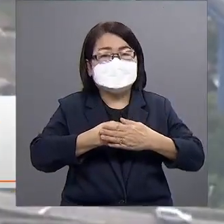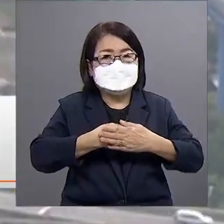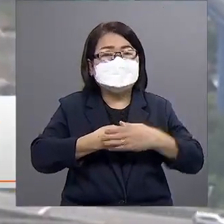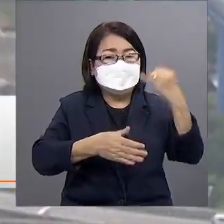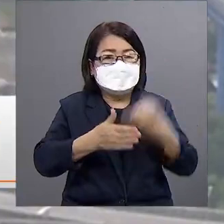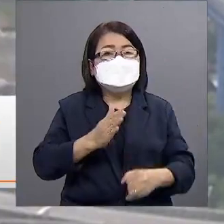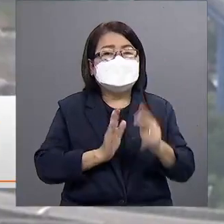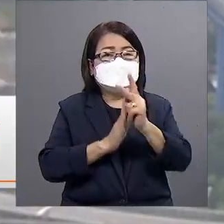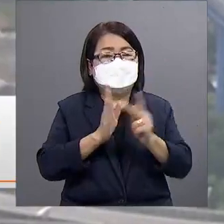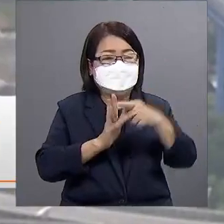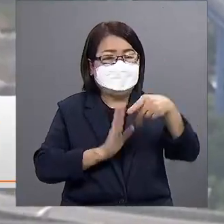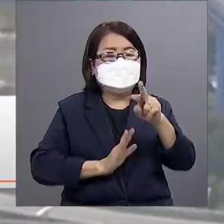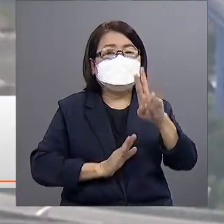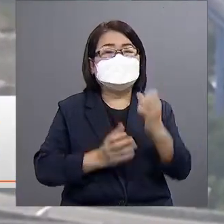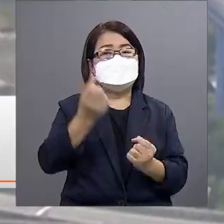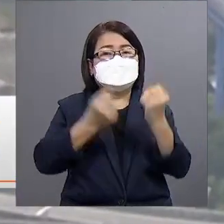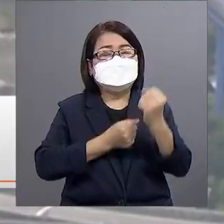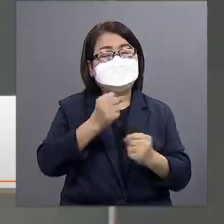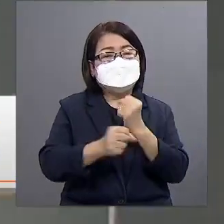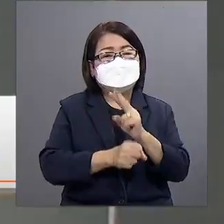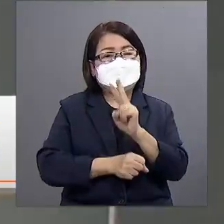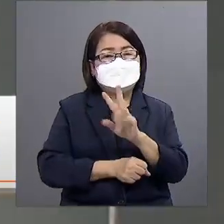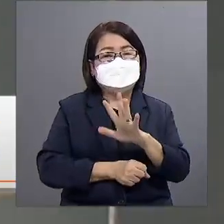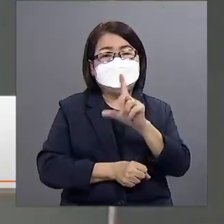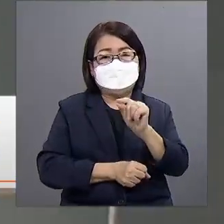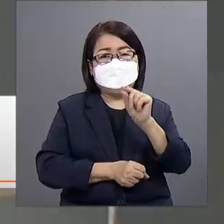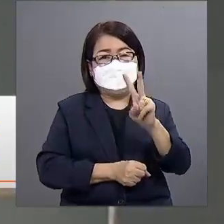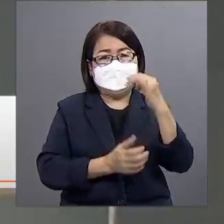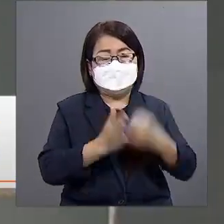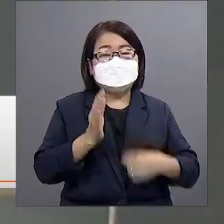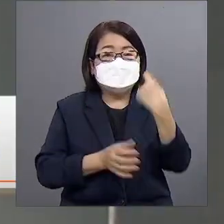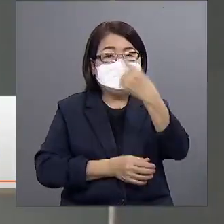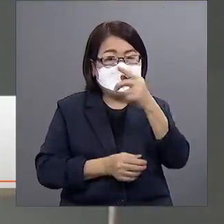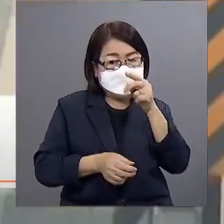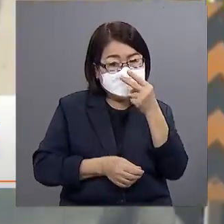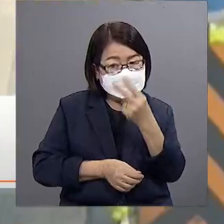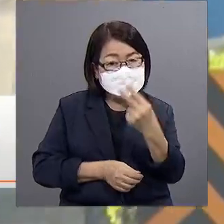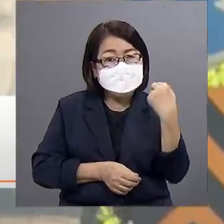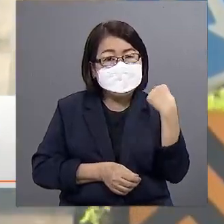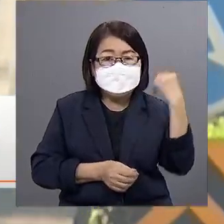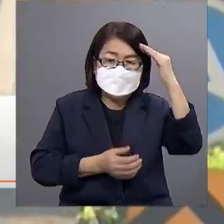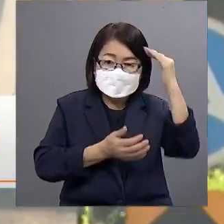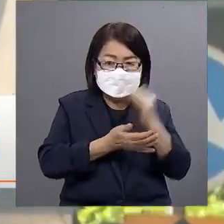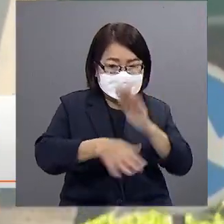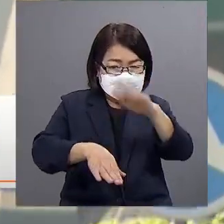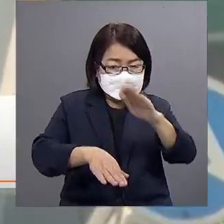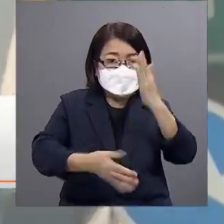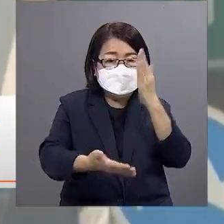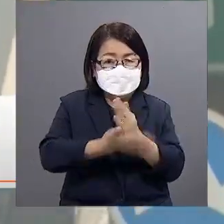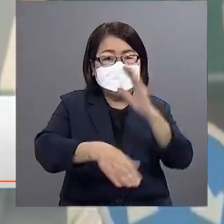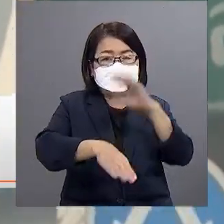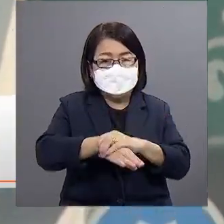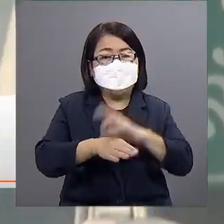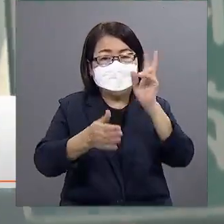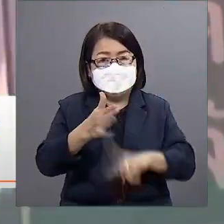ต์พุทธศักราช2522นะครับใครโดนปุ๊บท่านตำรวจท่านเจ้าหน้าที่ปรับ 2,000 บาทเลยนะครับ และถ้าหาก